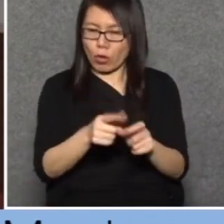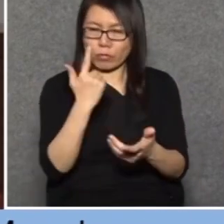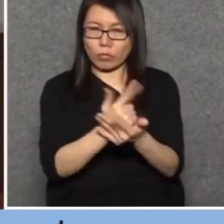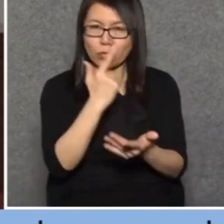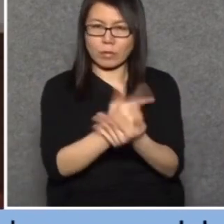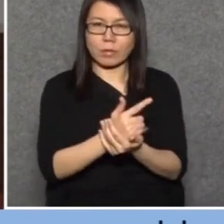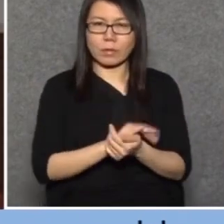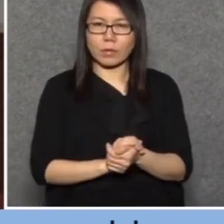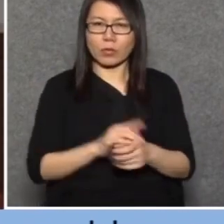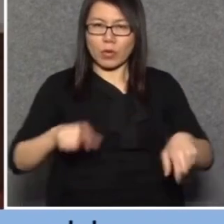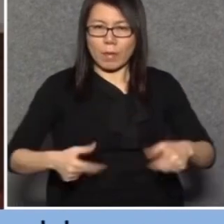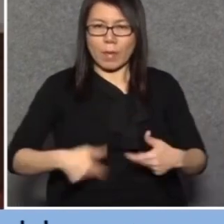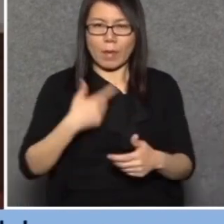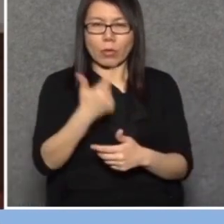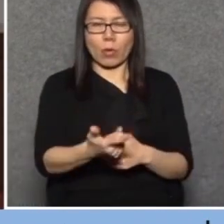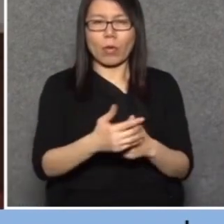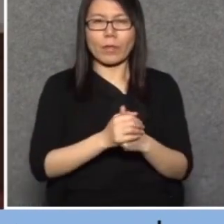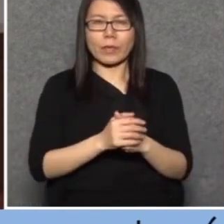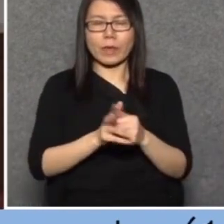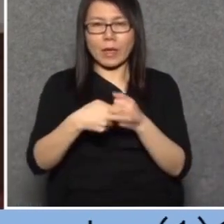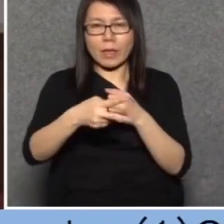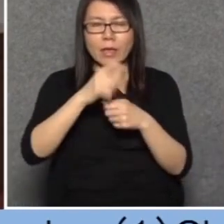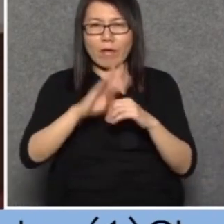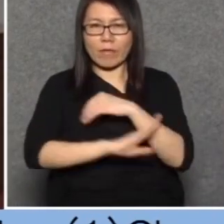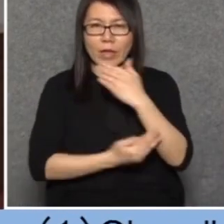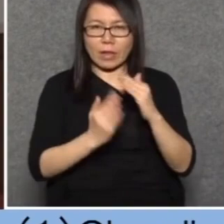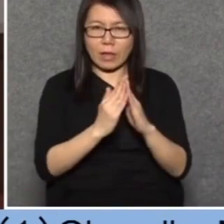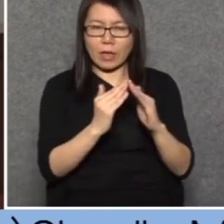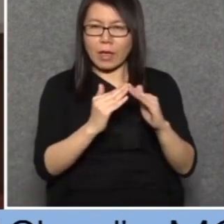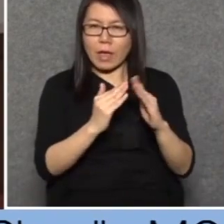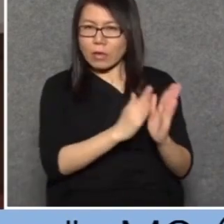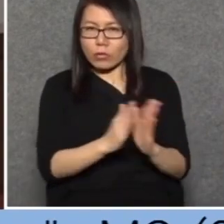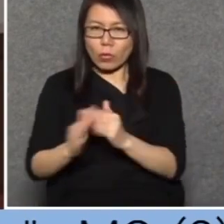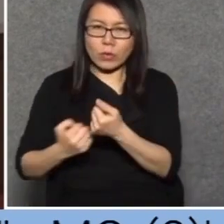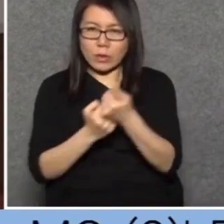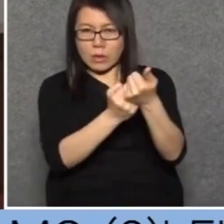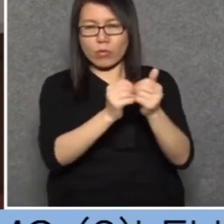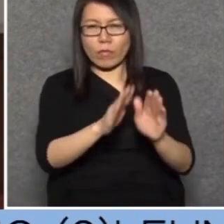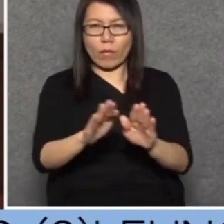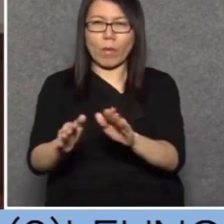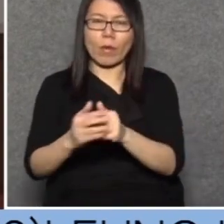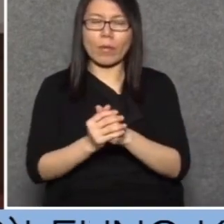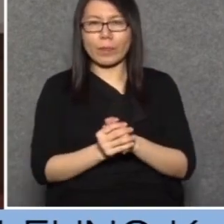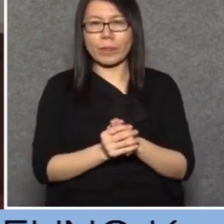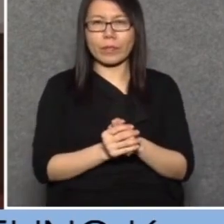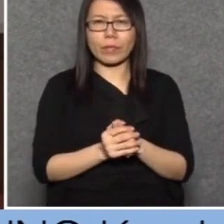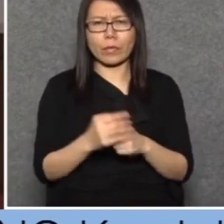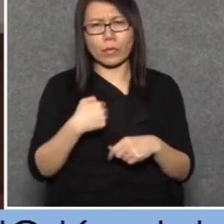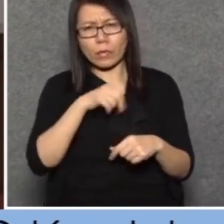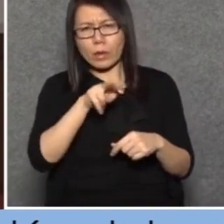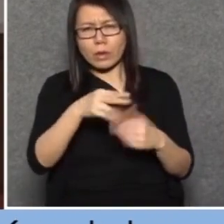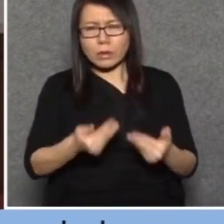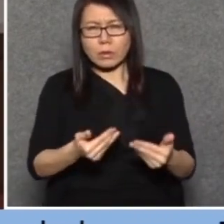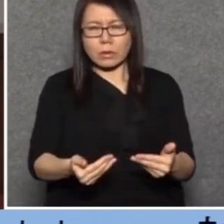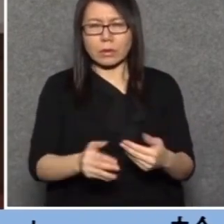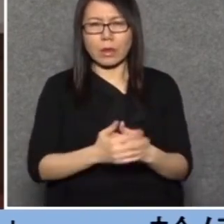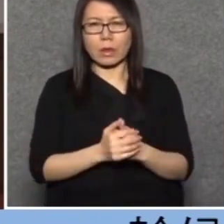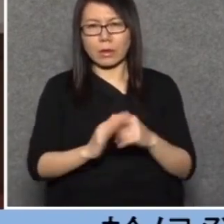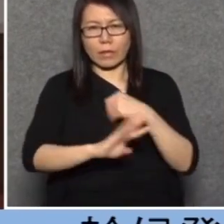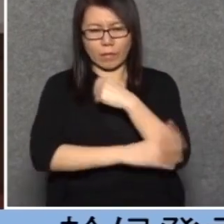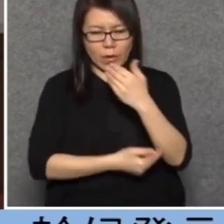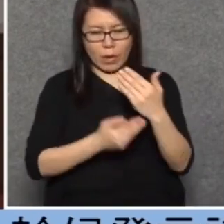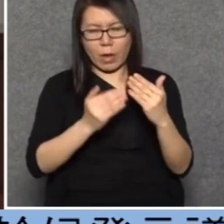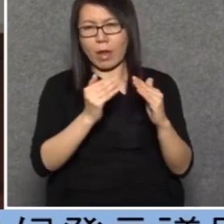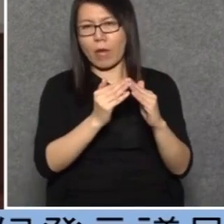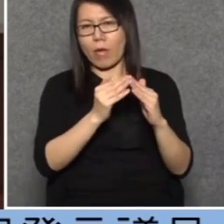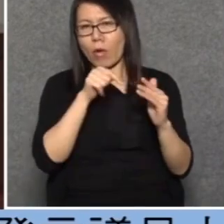呢個用最多錢嘅綱領二就是法庭運作提供嘅支援服務。 嗱，我哋對而家現有嘅呢個司法機構嗰